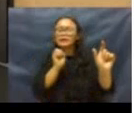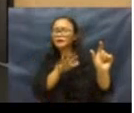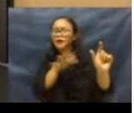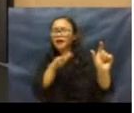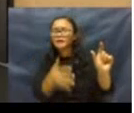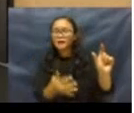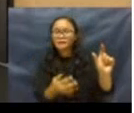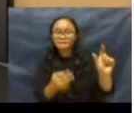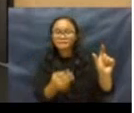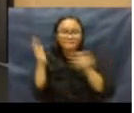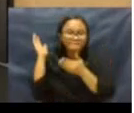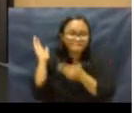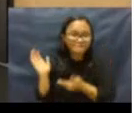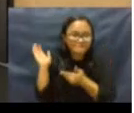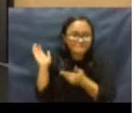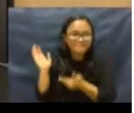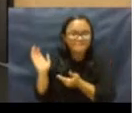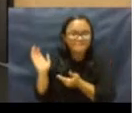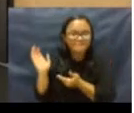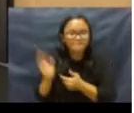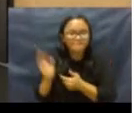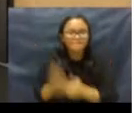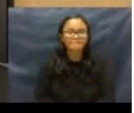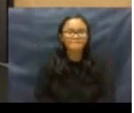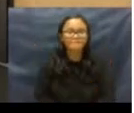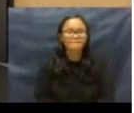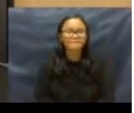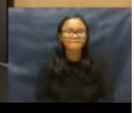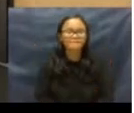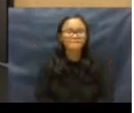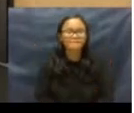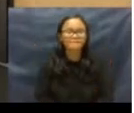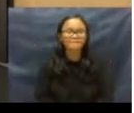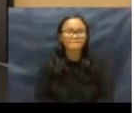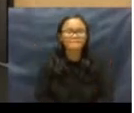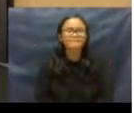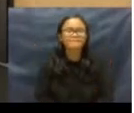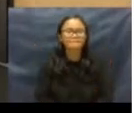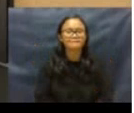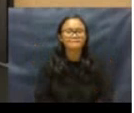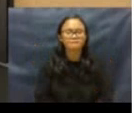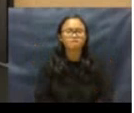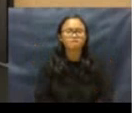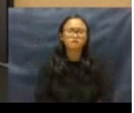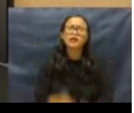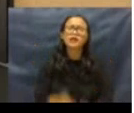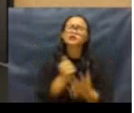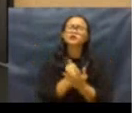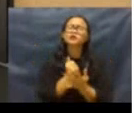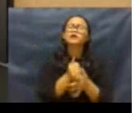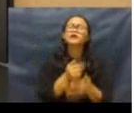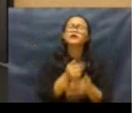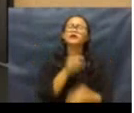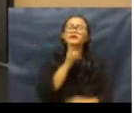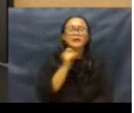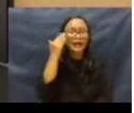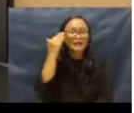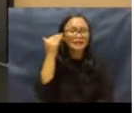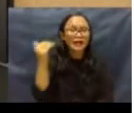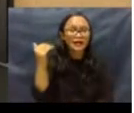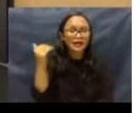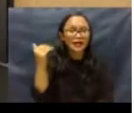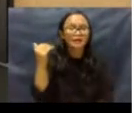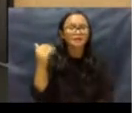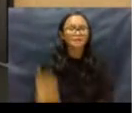hari ini. Silakan. Oke, ini adalah sebuah ajakan Bapak Ibu. Sepertinya gampang ya.